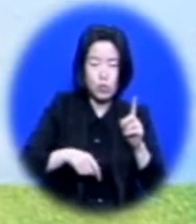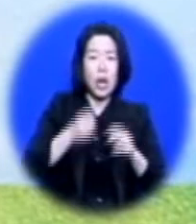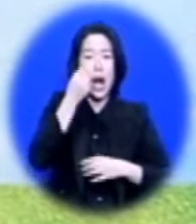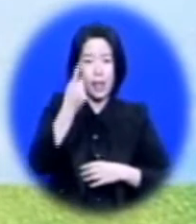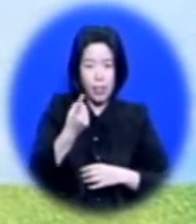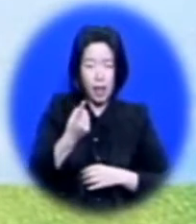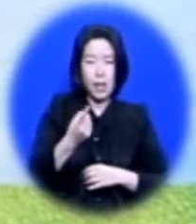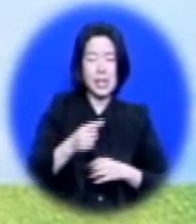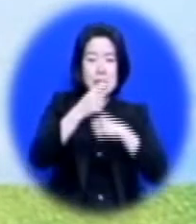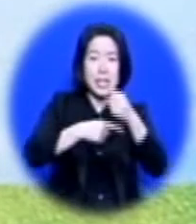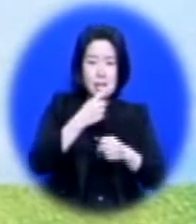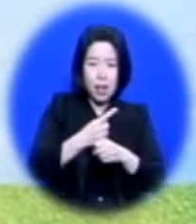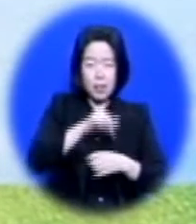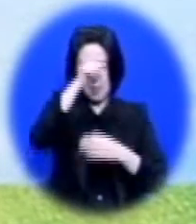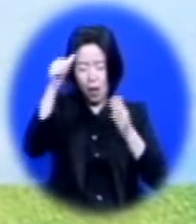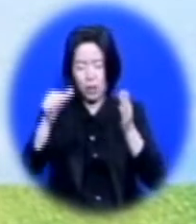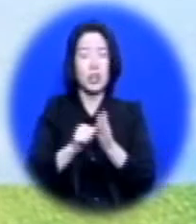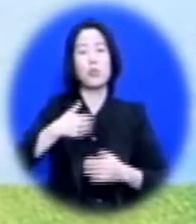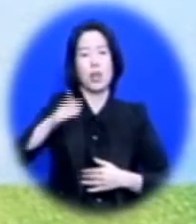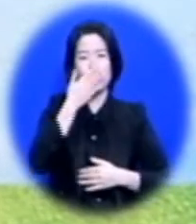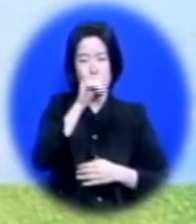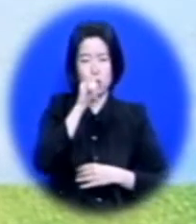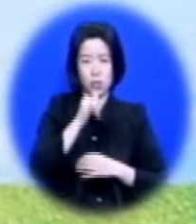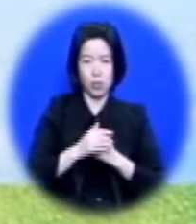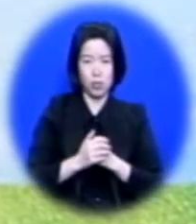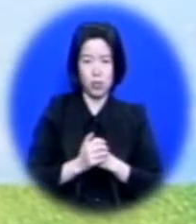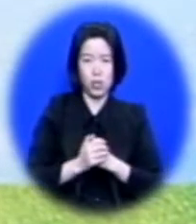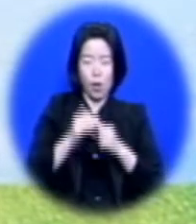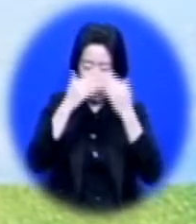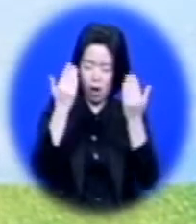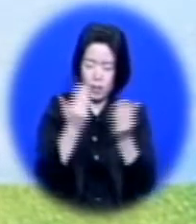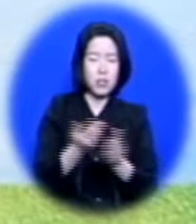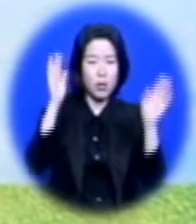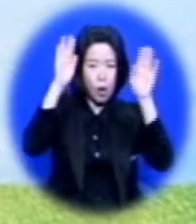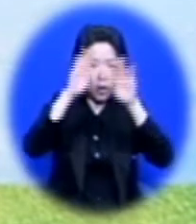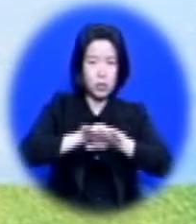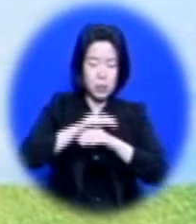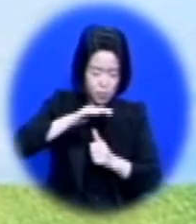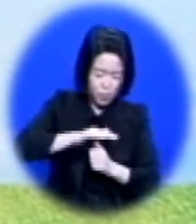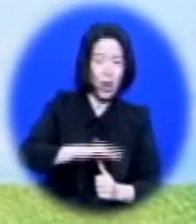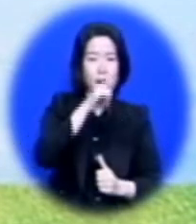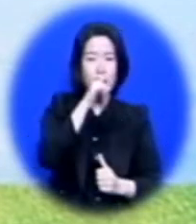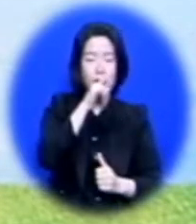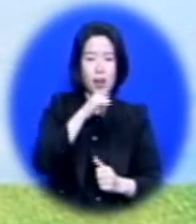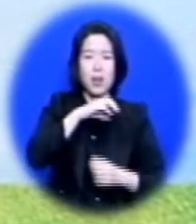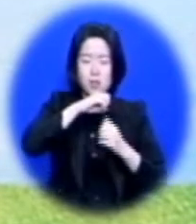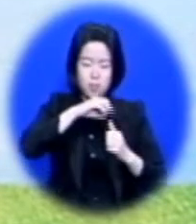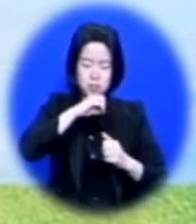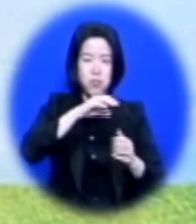달도 가고 1년도 가고 평생 도 가요 완전히 어둠에 눌려서 불평 원망